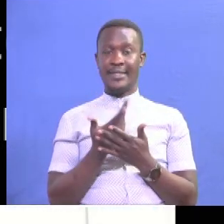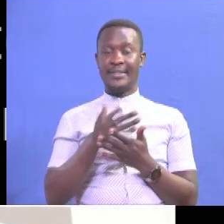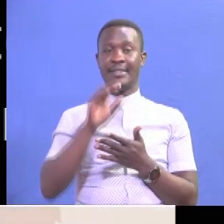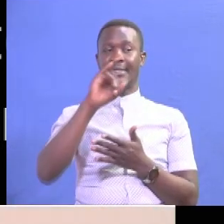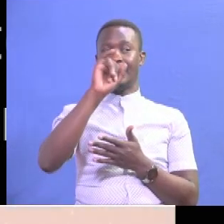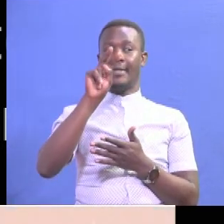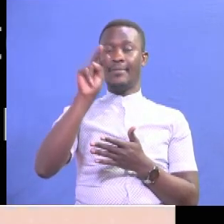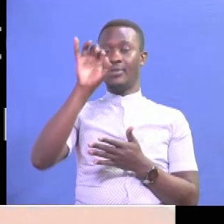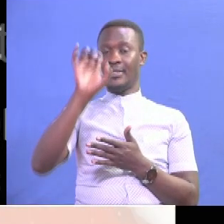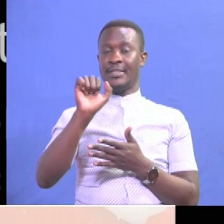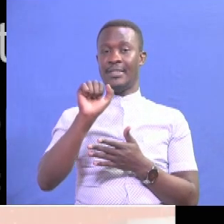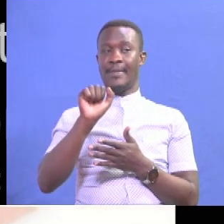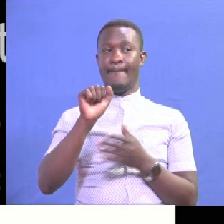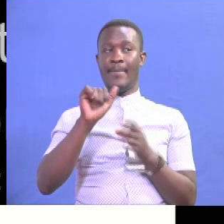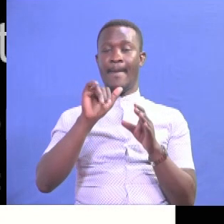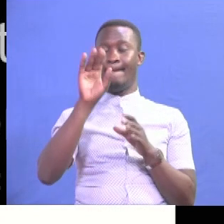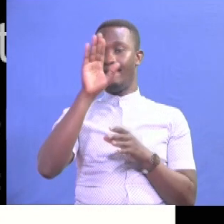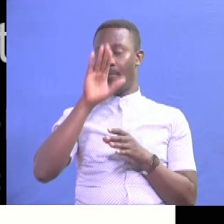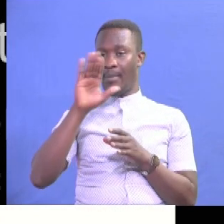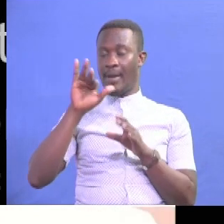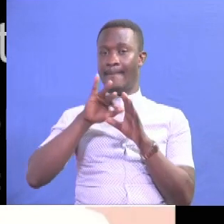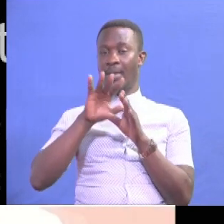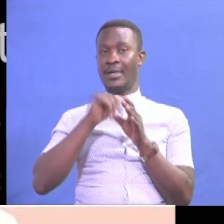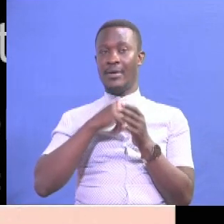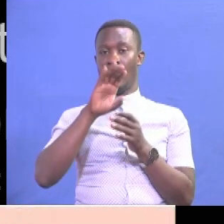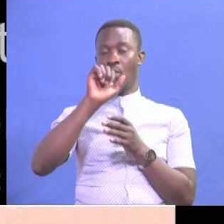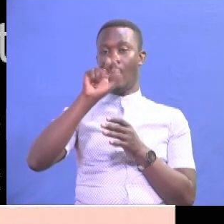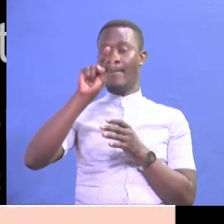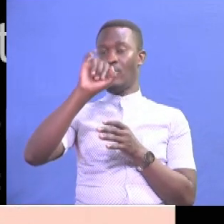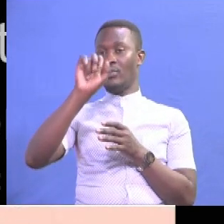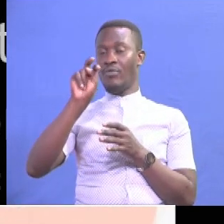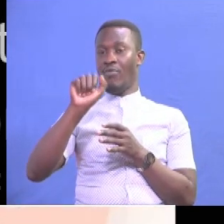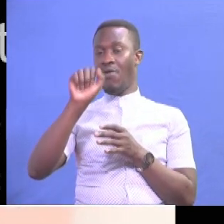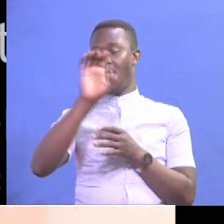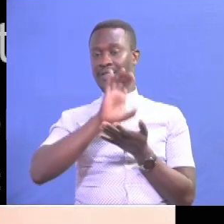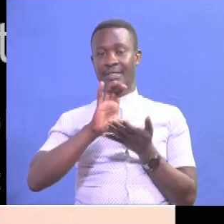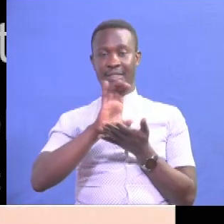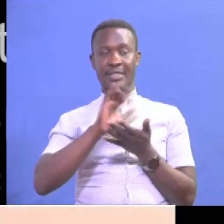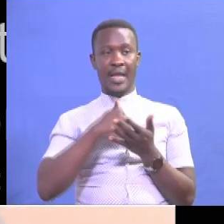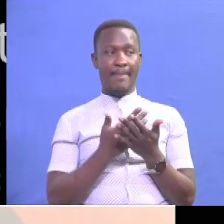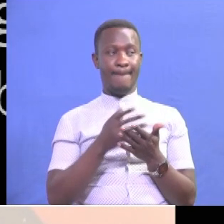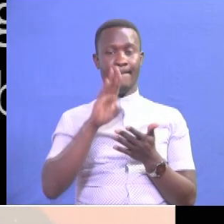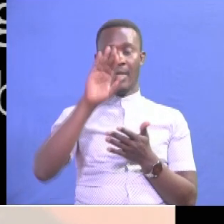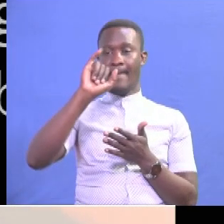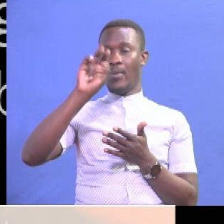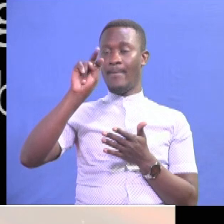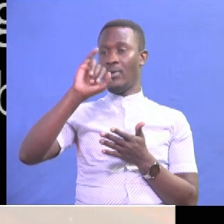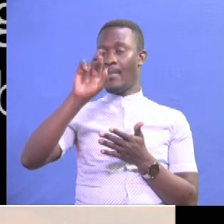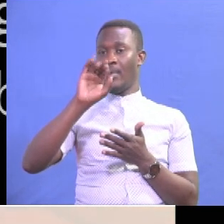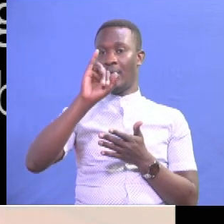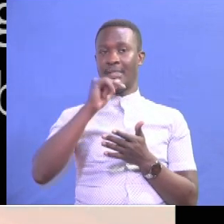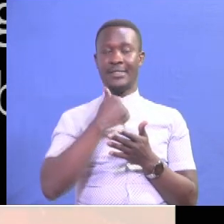James Gakuyu, mbunge wa Embakasi North, na wa Embakasi Central Benjamin Gathiri